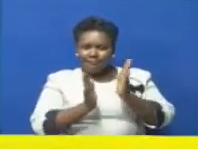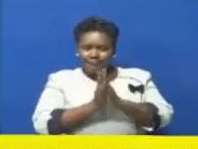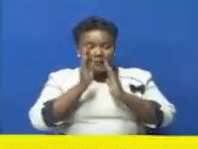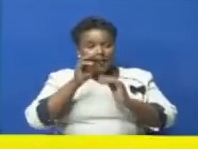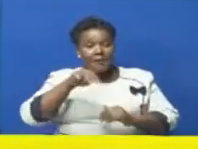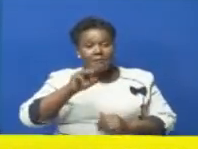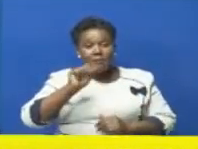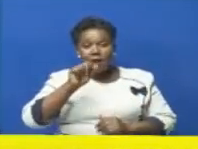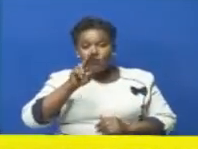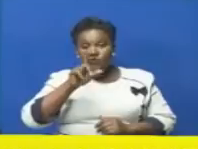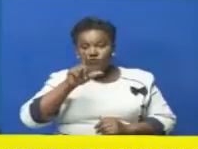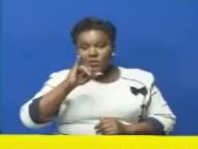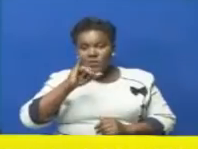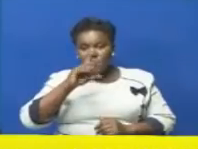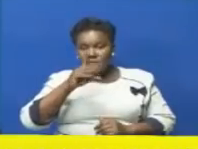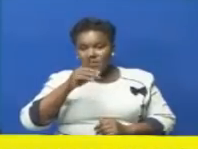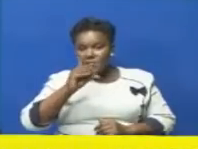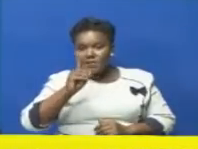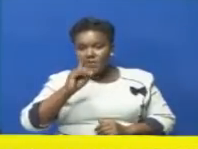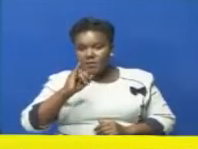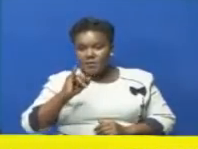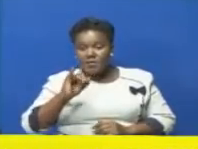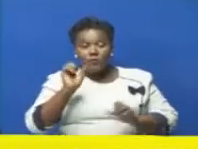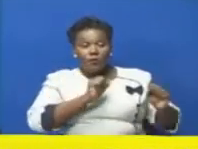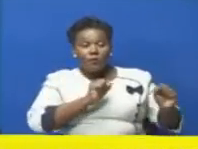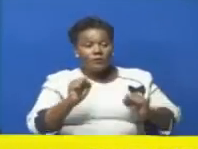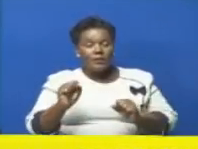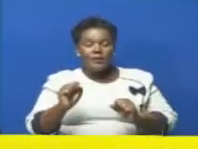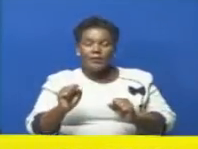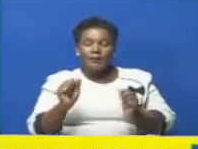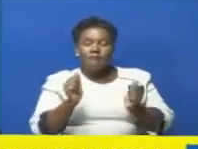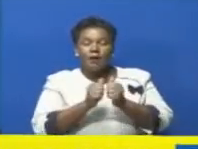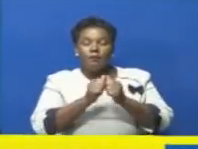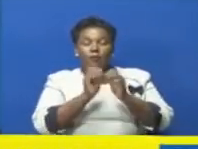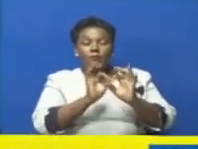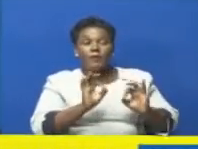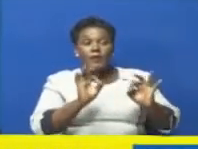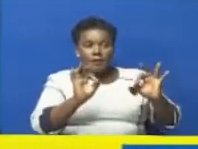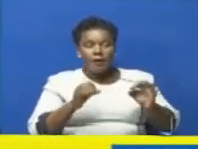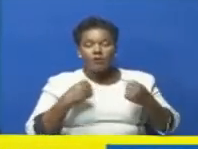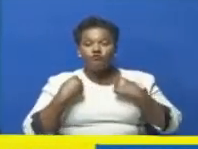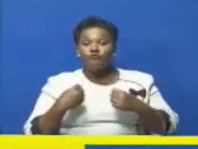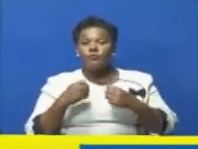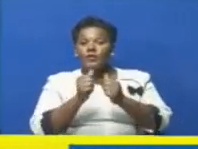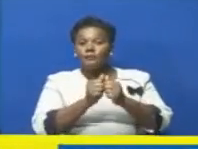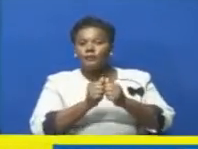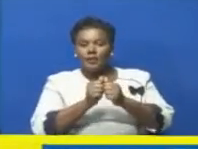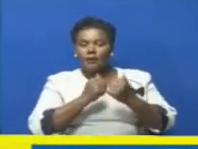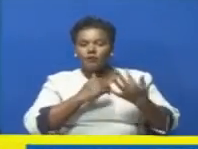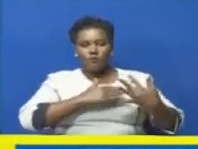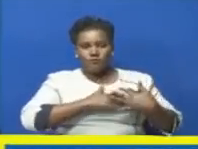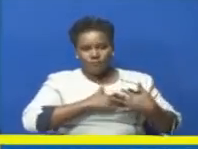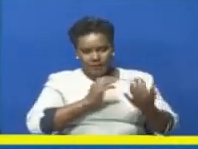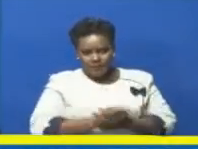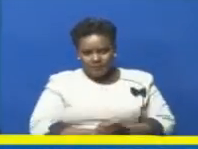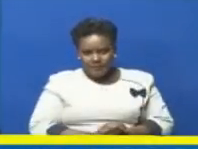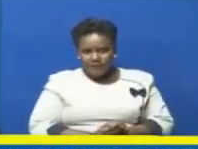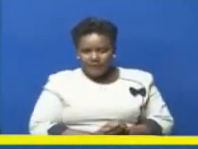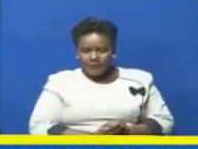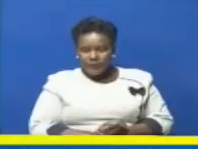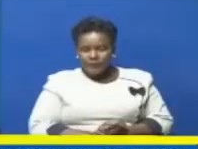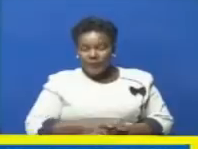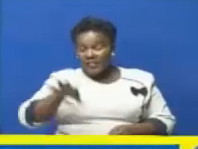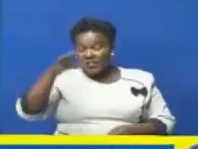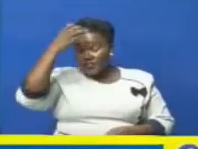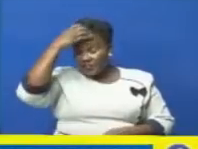mema, kudumisha amani, umoja na mshikamano wa kitaifa. Sheikh Shabana amesema hayo jijini hapa akizungumza na TBC,